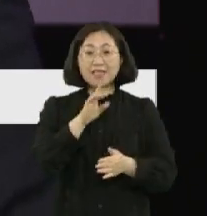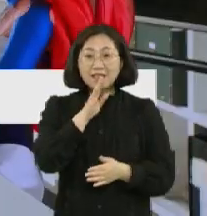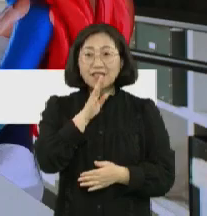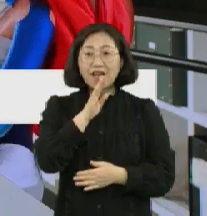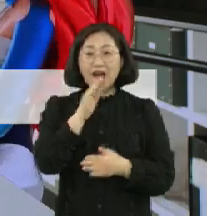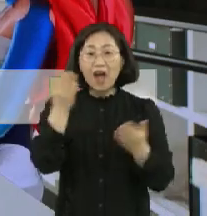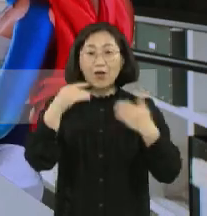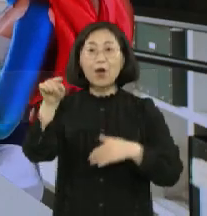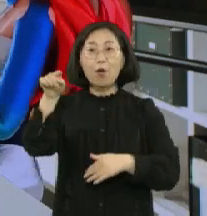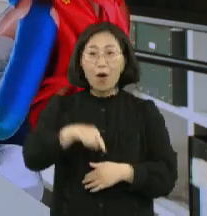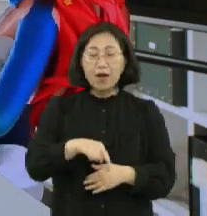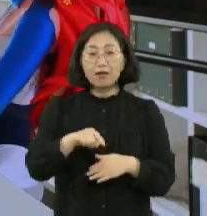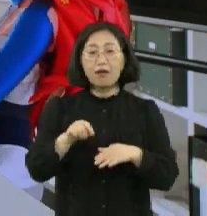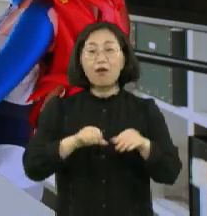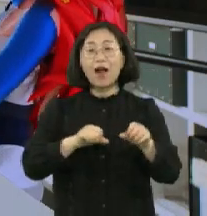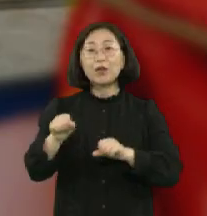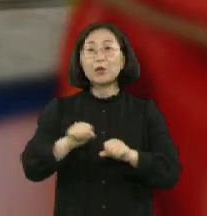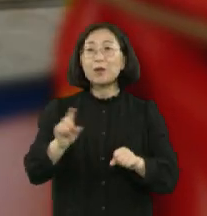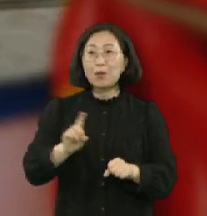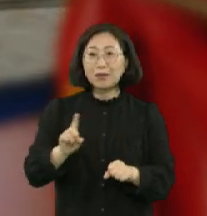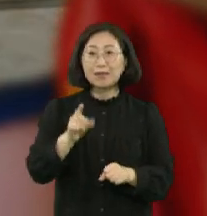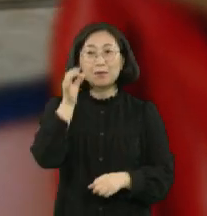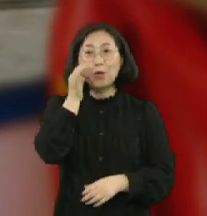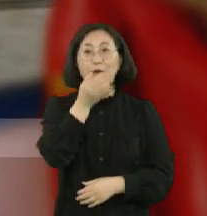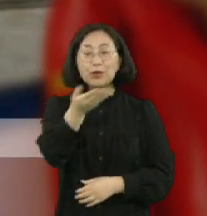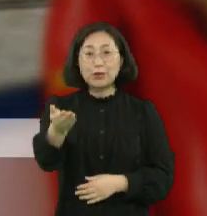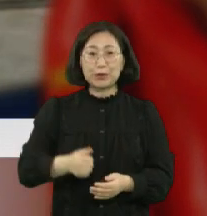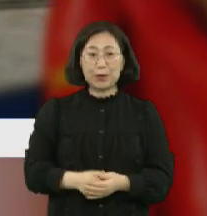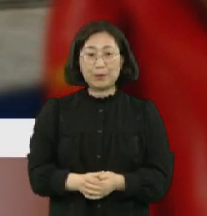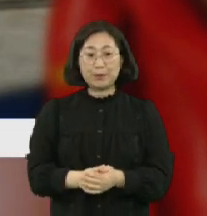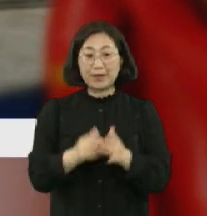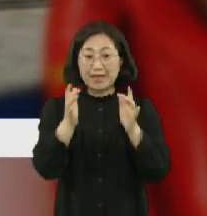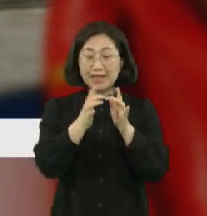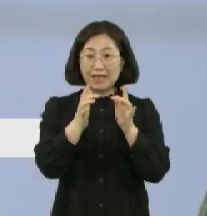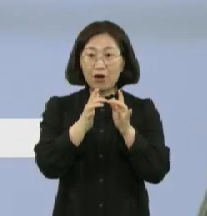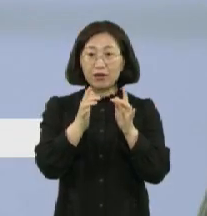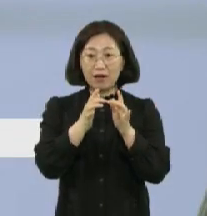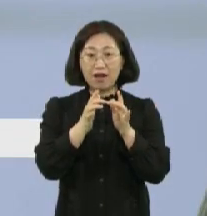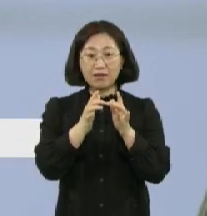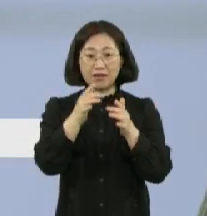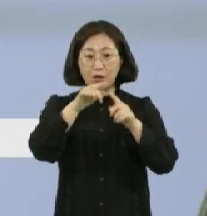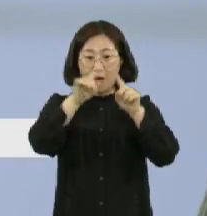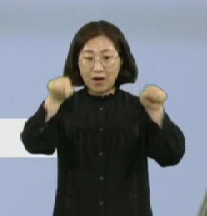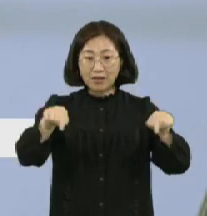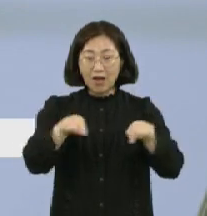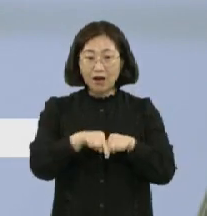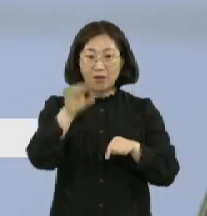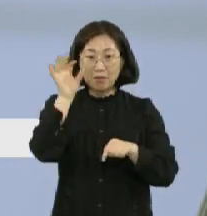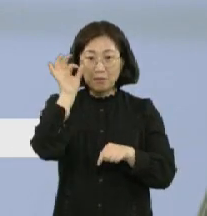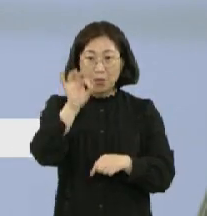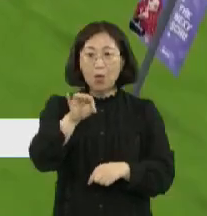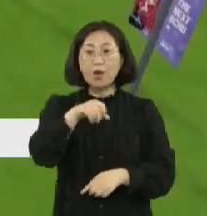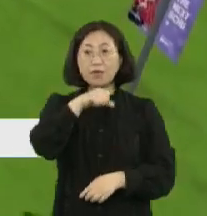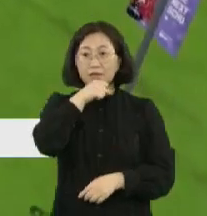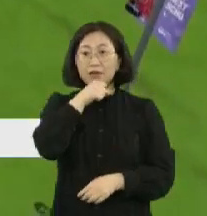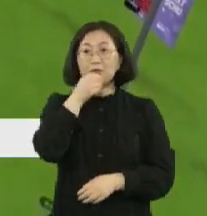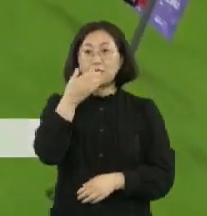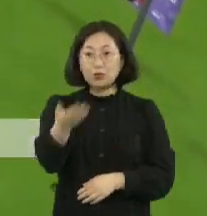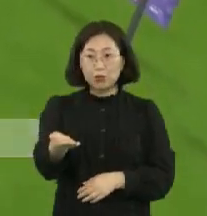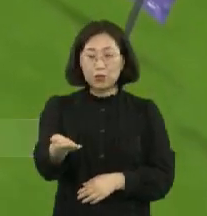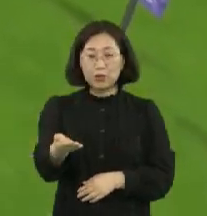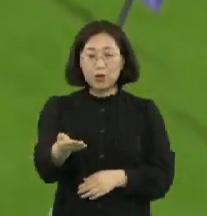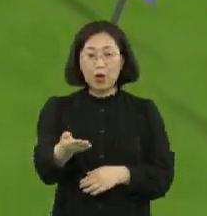될지. 이 대학은 가상 공간에 있는 캠퍼스를 활용해 강의와 시험도 치러 학점을 주기로 하는 등